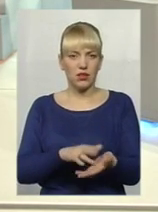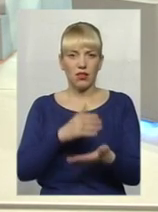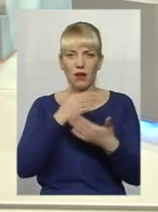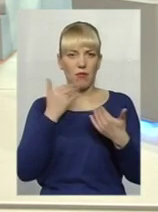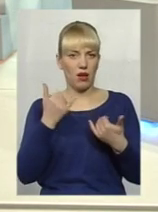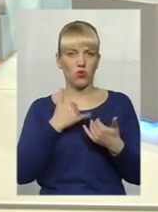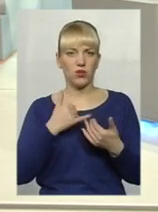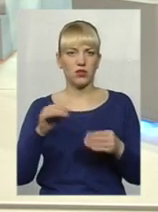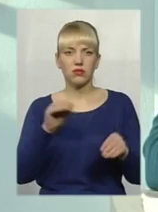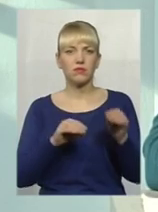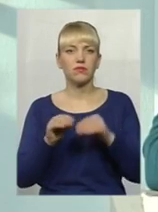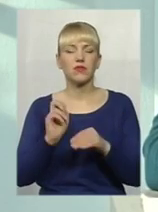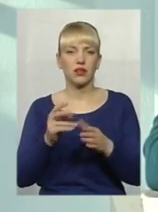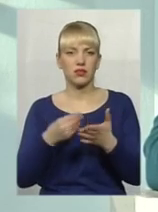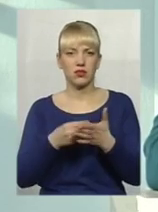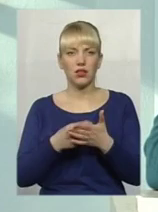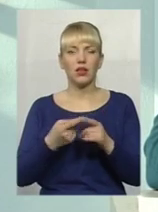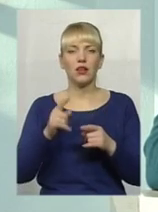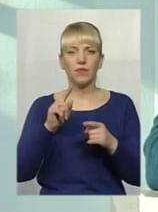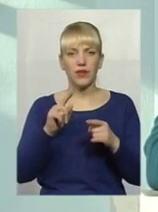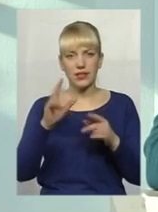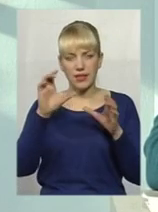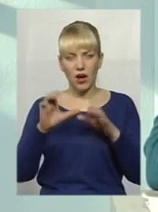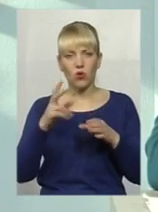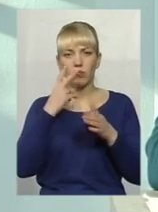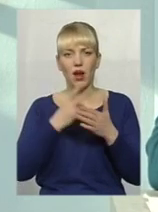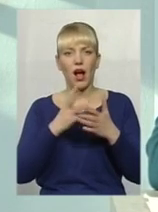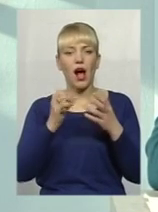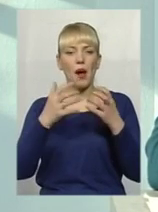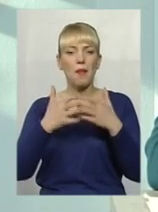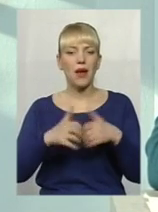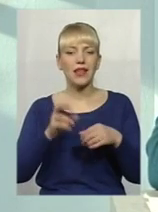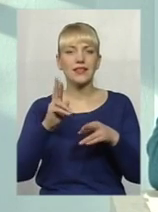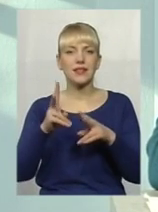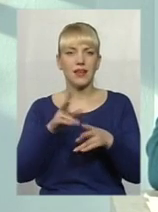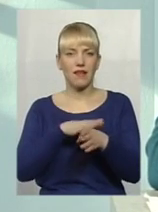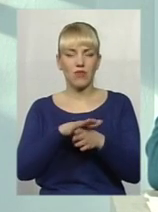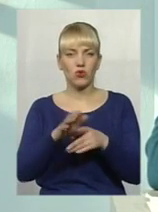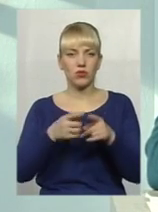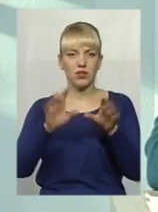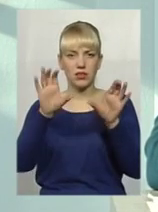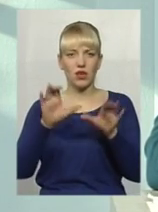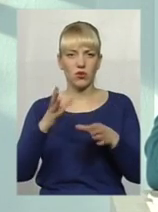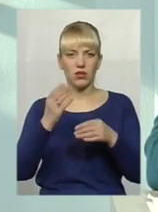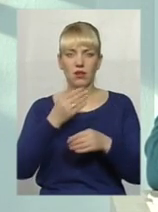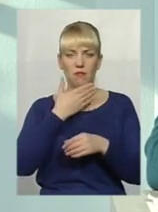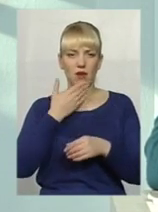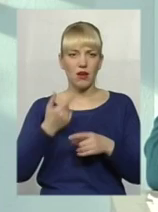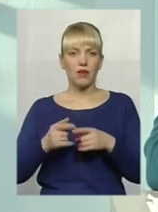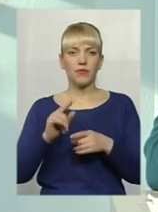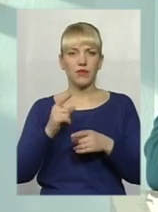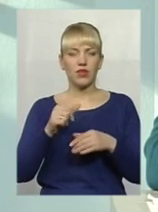Тобто, законом передбачили, а механізму реалізації цього проєкту немає. В інших, ну, в зарубіжних країнах,